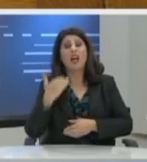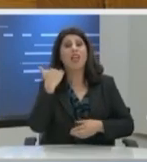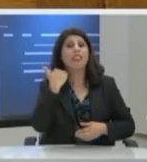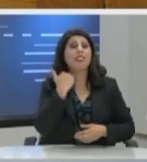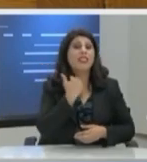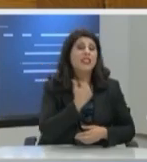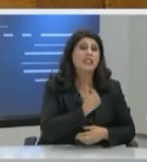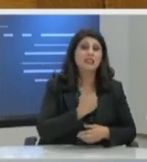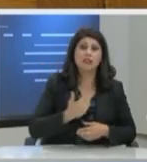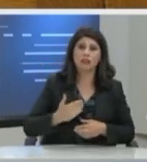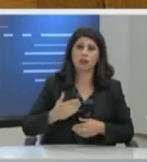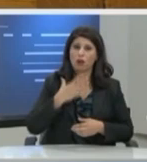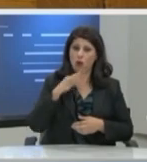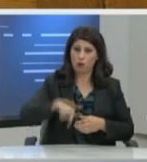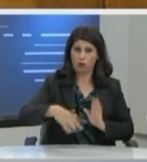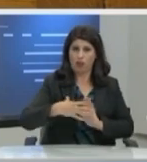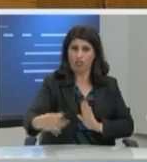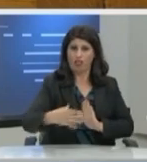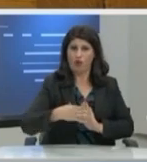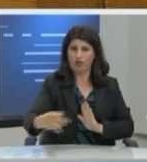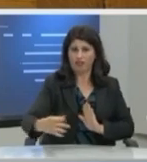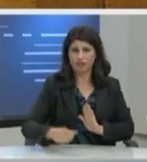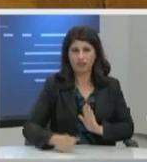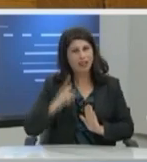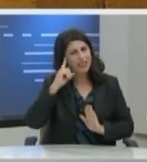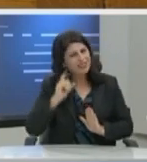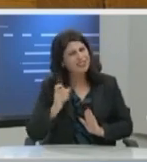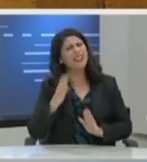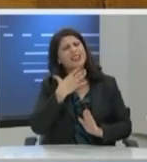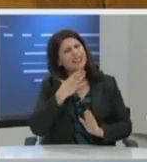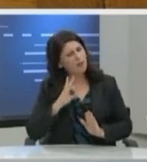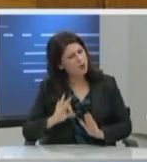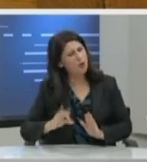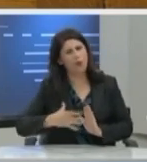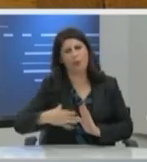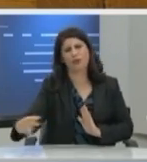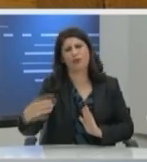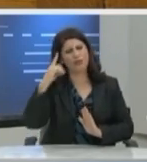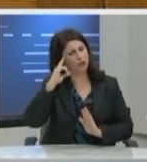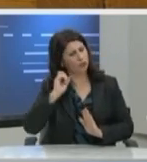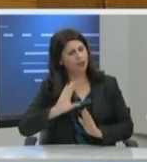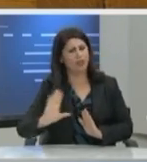θυσίες επειδή τώρα τους διορίζεται, γιατί ξέρουν για ποιο λόγο τους διορίζεται τώρα.